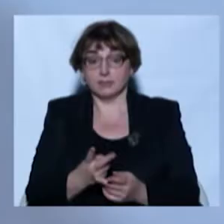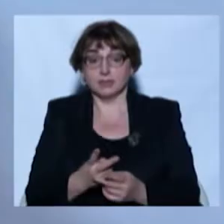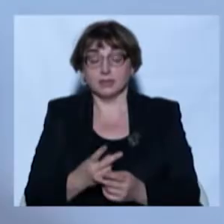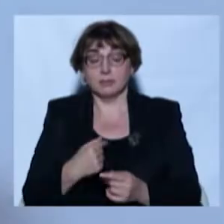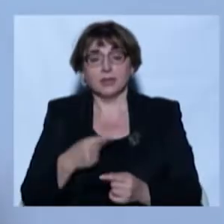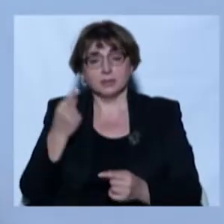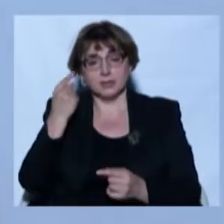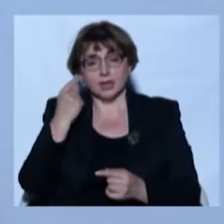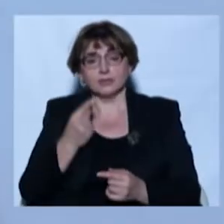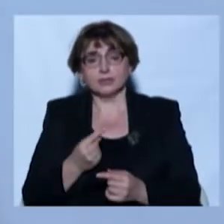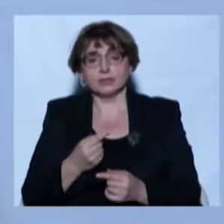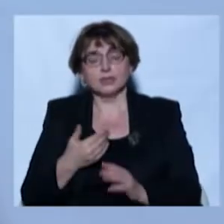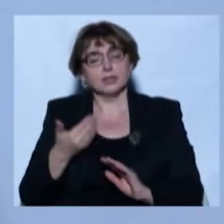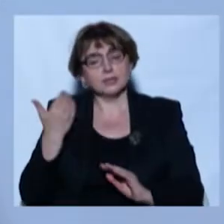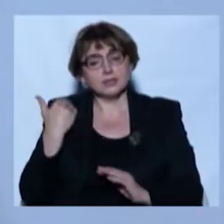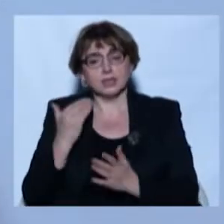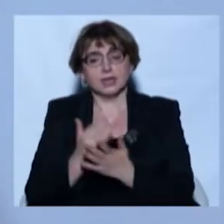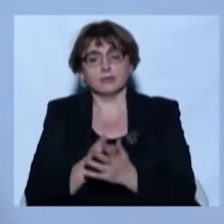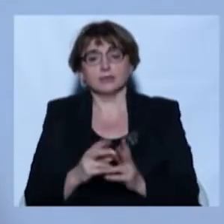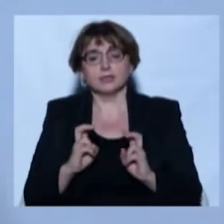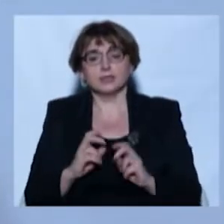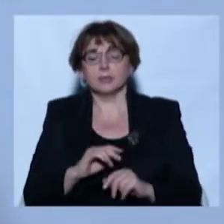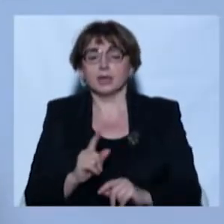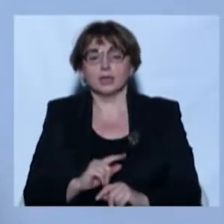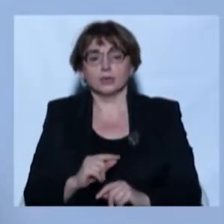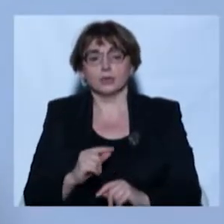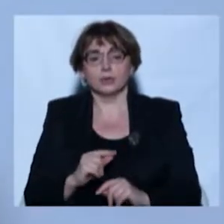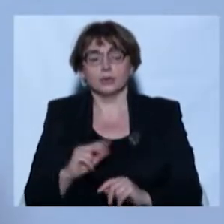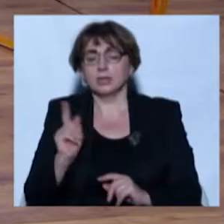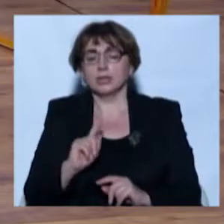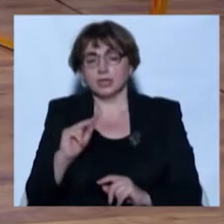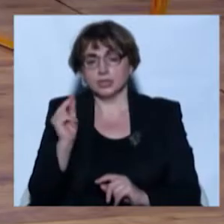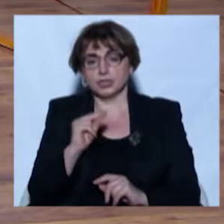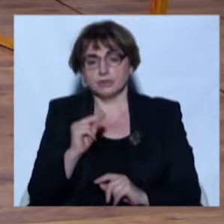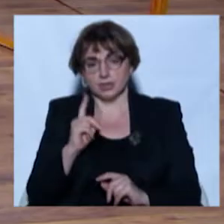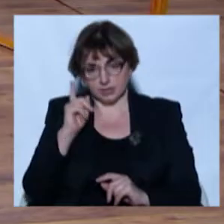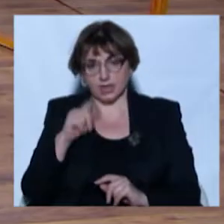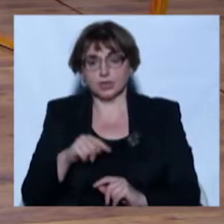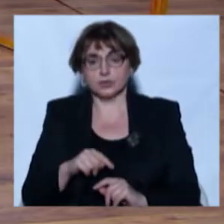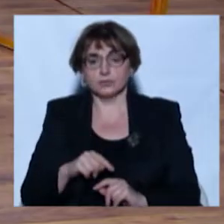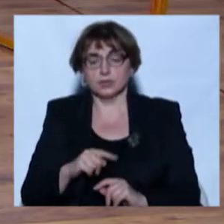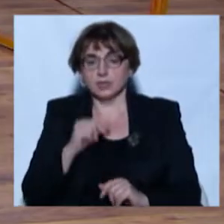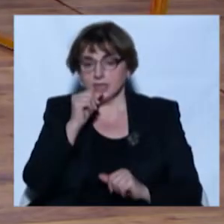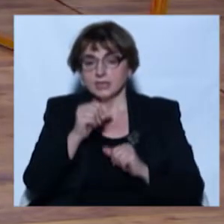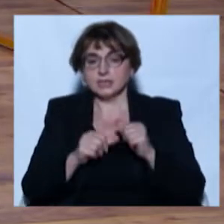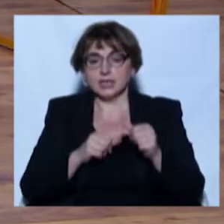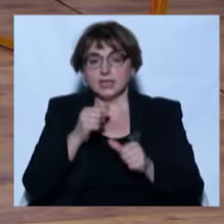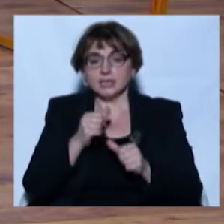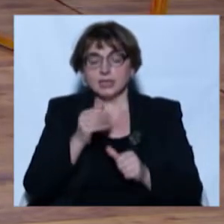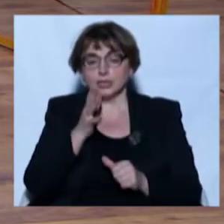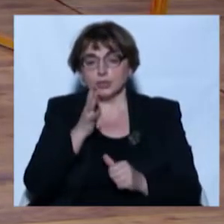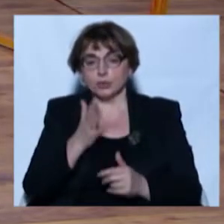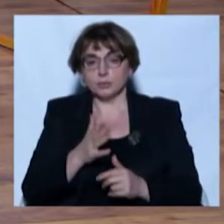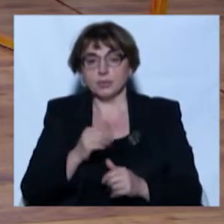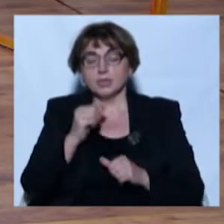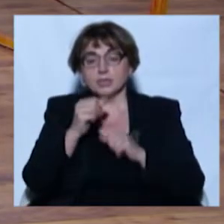კი გავიხსენოთ ჩვენი წინა გაკვეთილის თემა, თუ რა შევისწავლეთ ჩვენ წინა გაკვეთილზე. გახსოვთ ალბათ წელიწადის დროები.